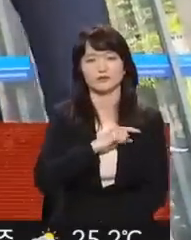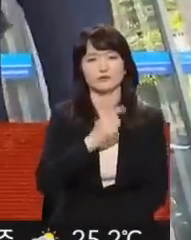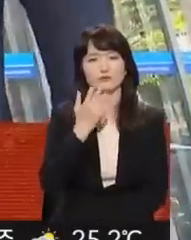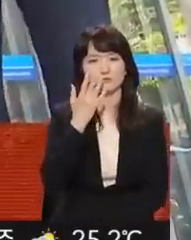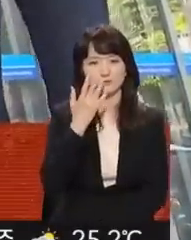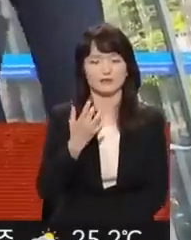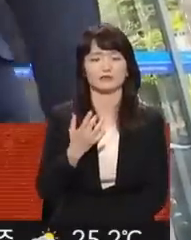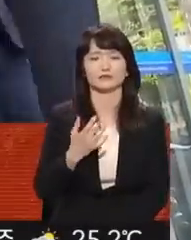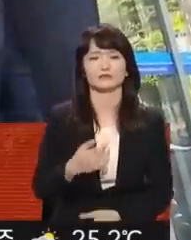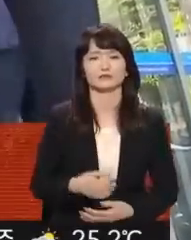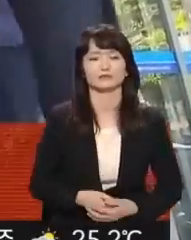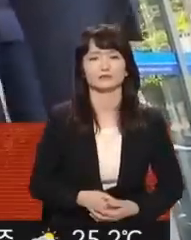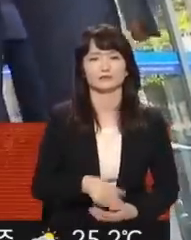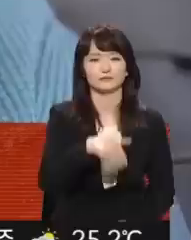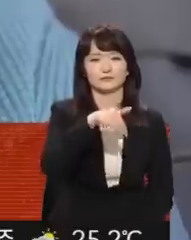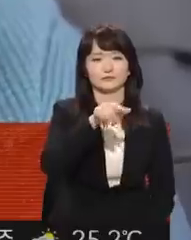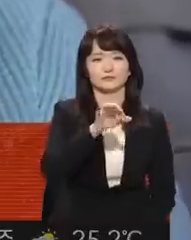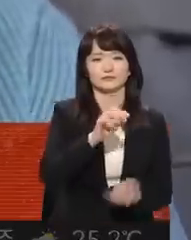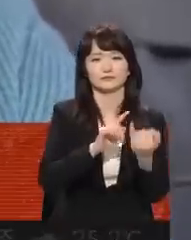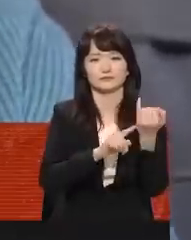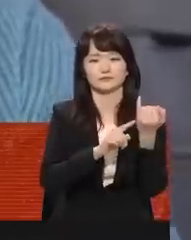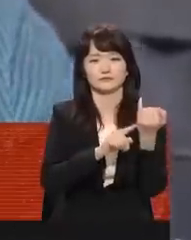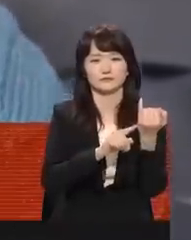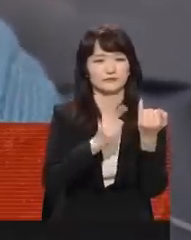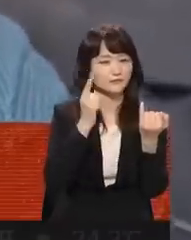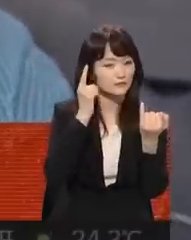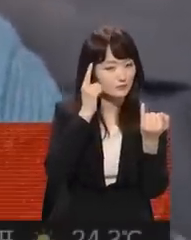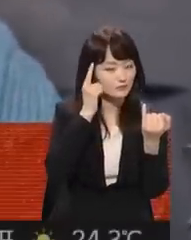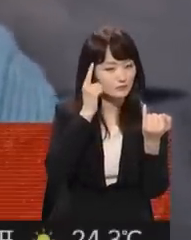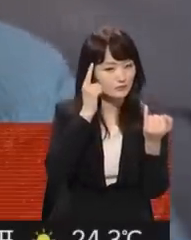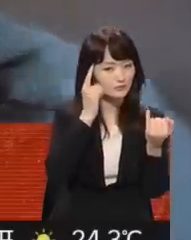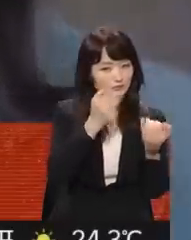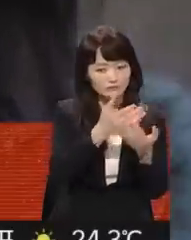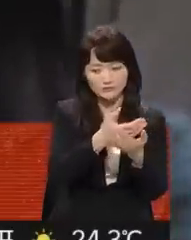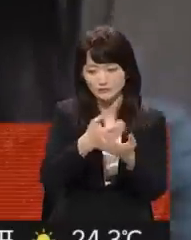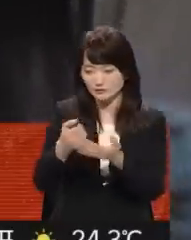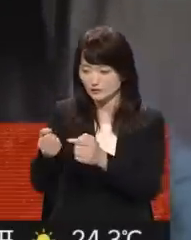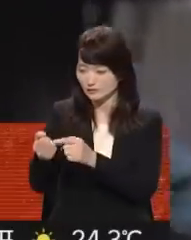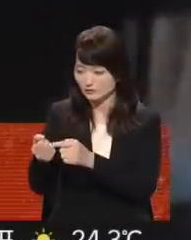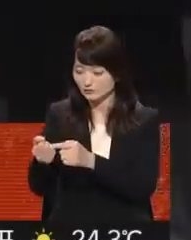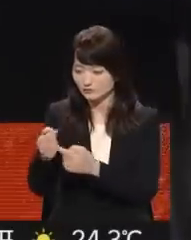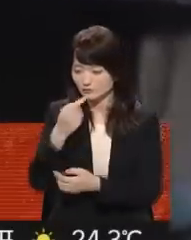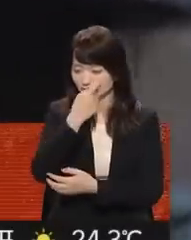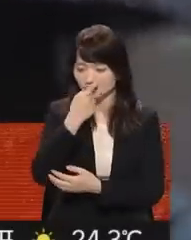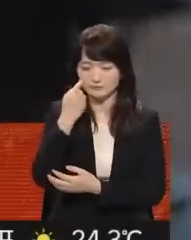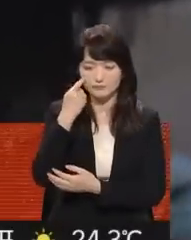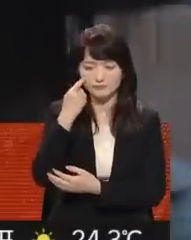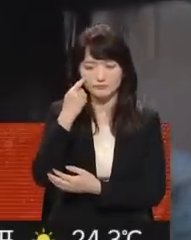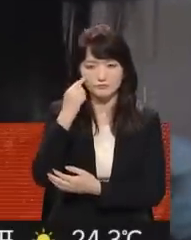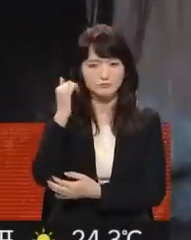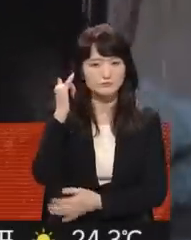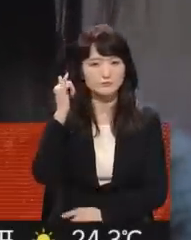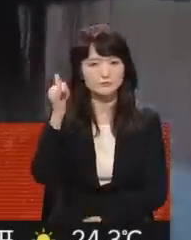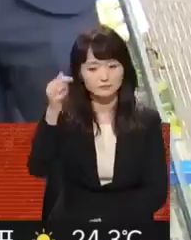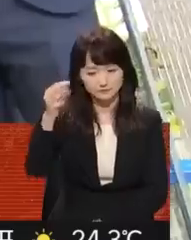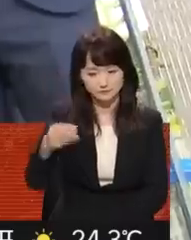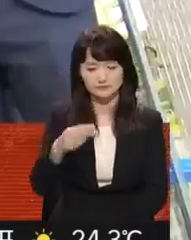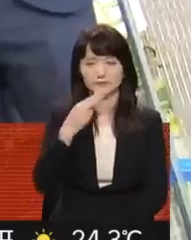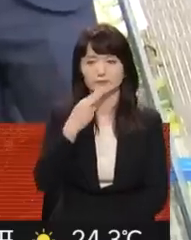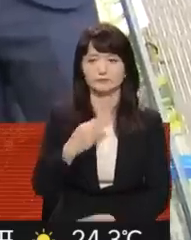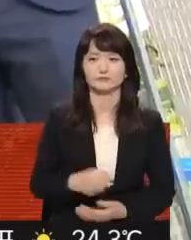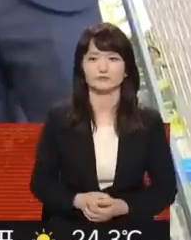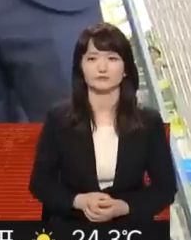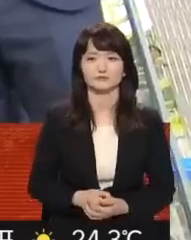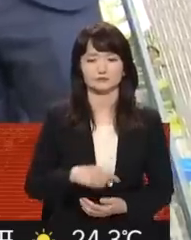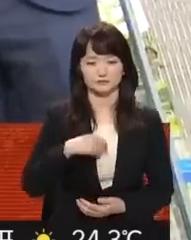뭐이 정유정 휴대폰을 나중에 경찰이 봤더니 뭐 친구 연락처가 거의 없더라 뭐 이런 얘기도 들었는데 교수님 뭐